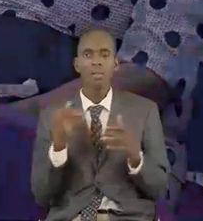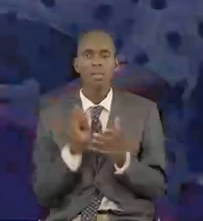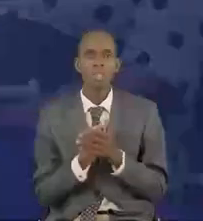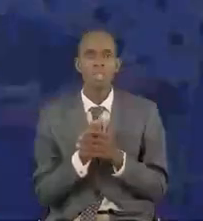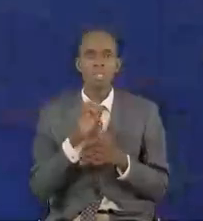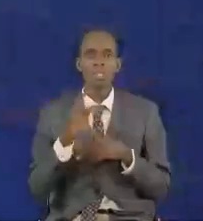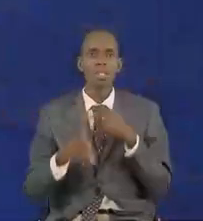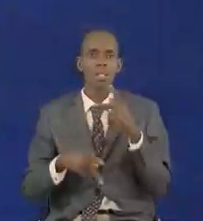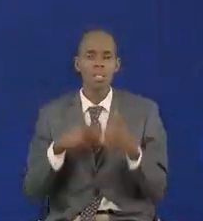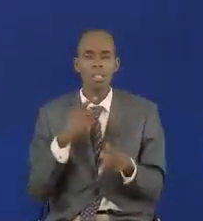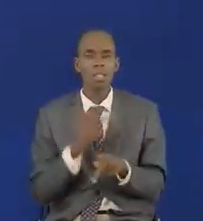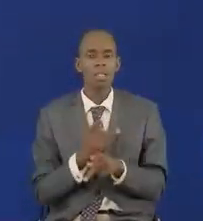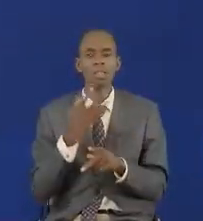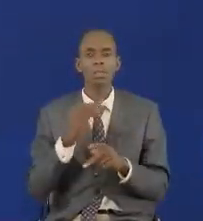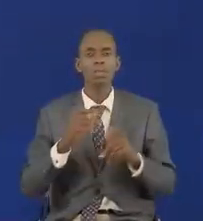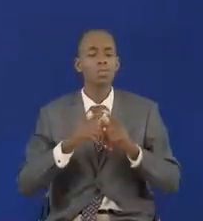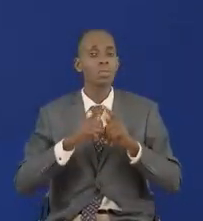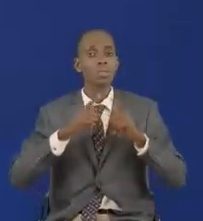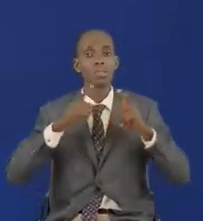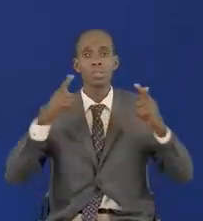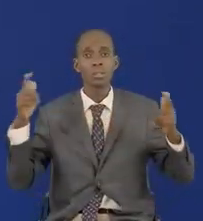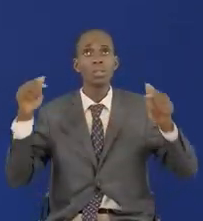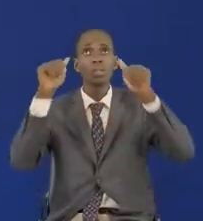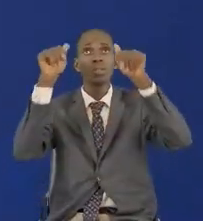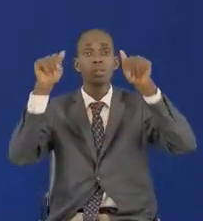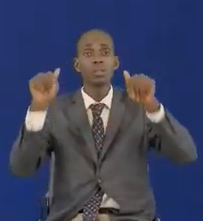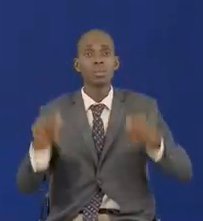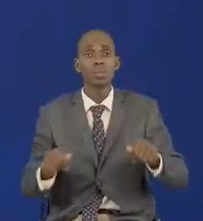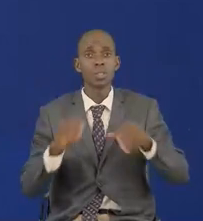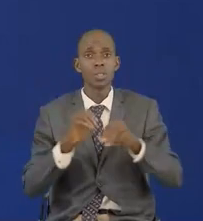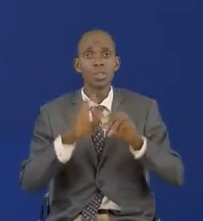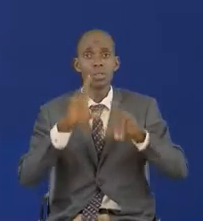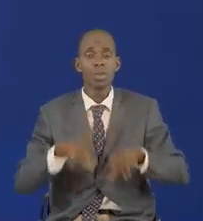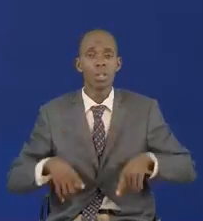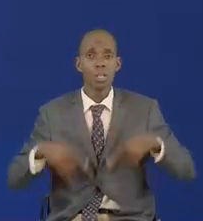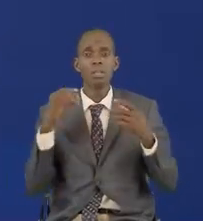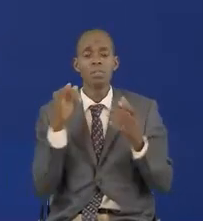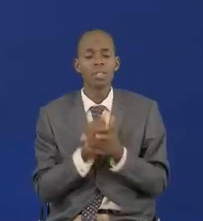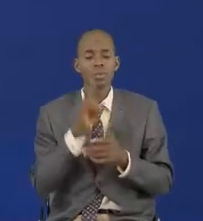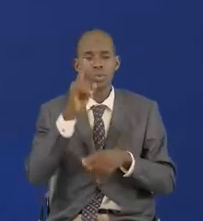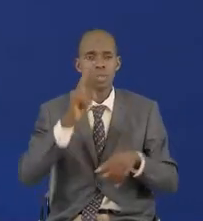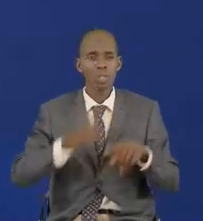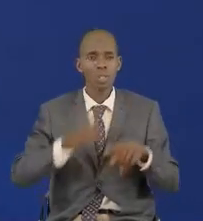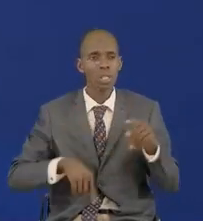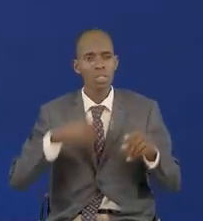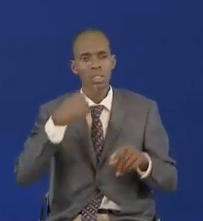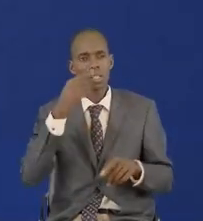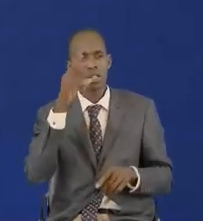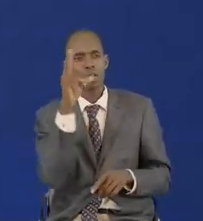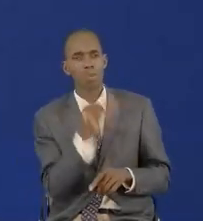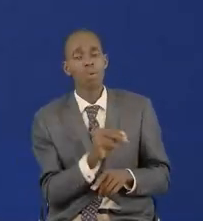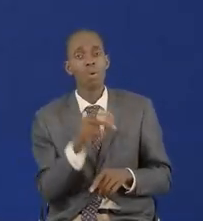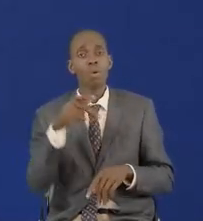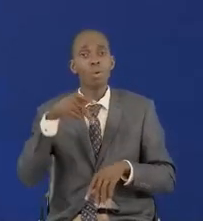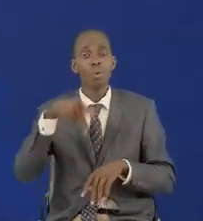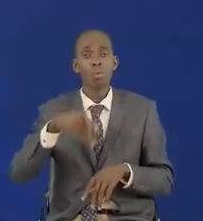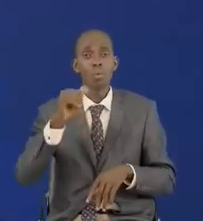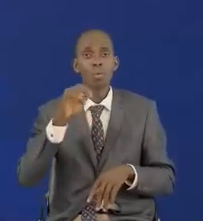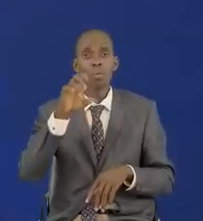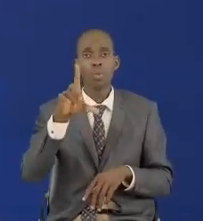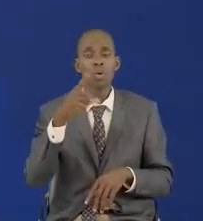oui une stature imposante sur ta vie à laquelle tu ne peux dire non pour la